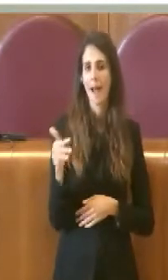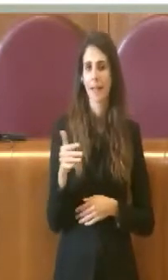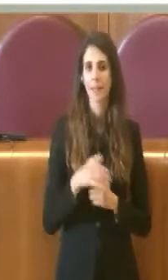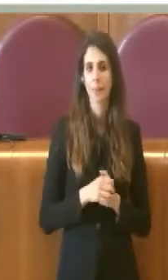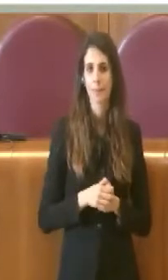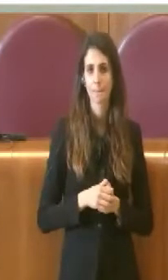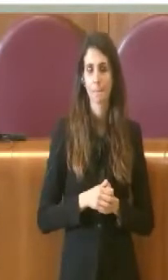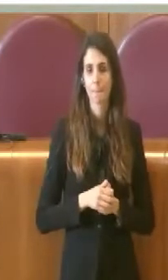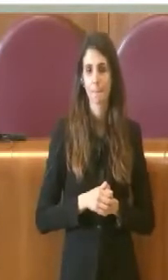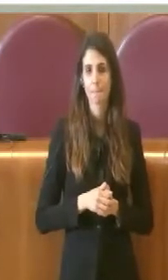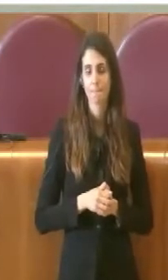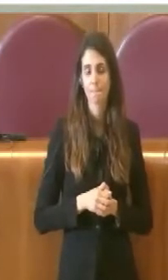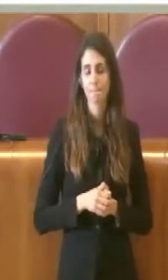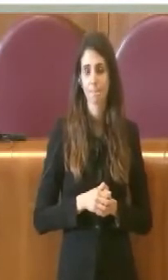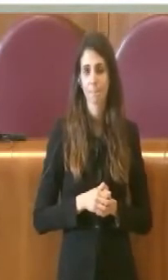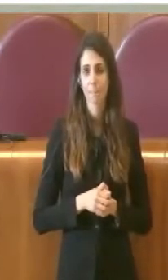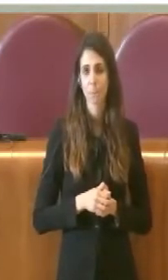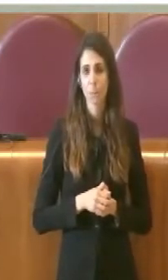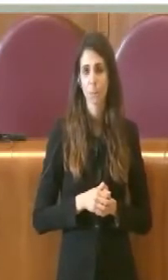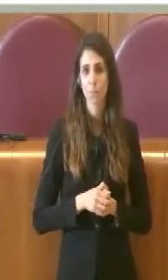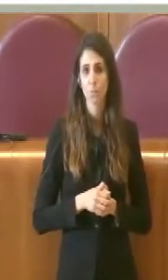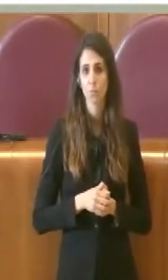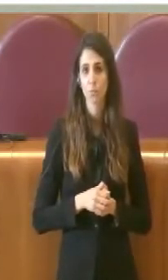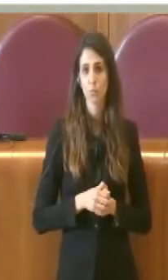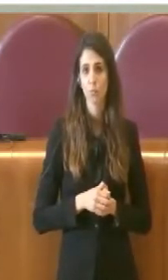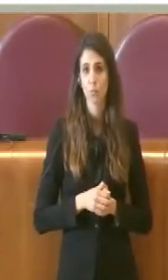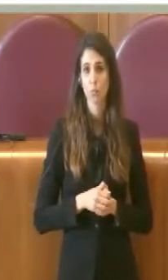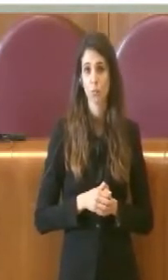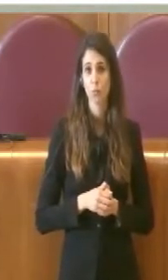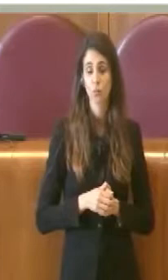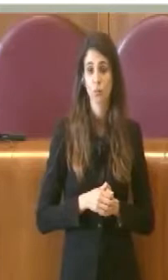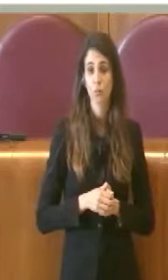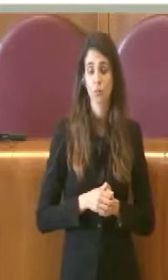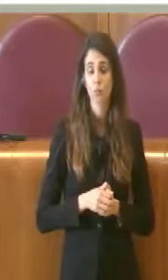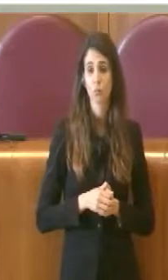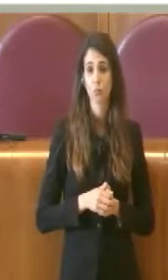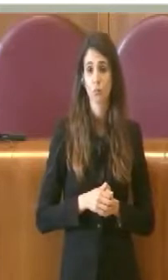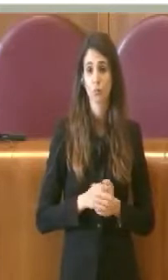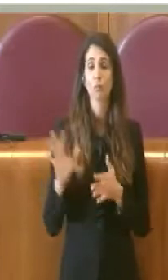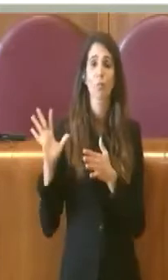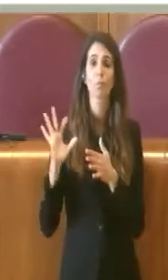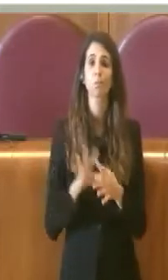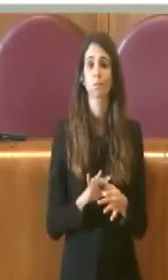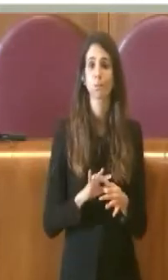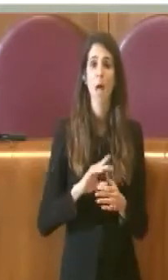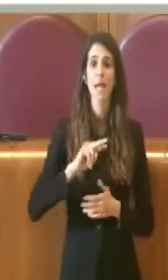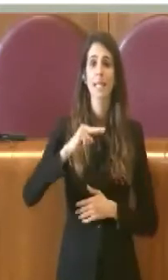e una di queste è relativa anche alle seconde sepolture.